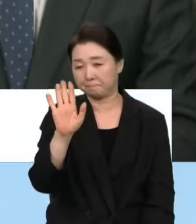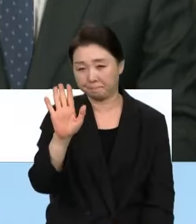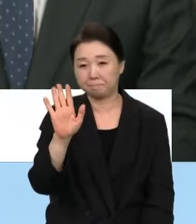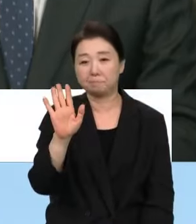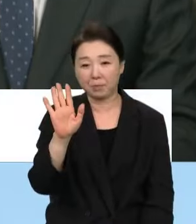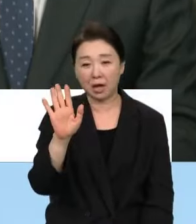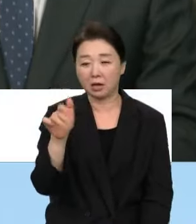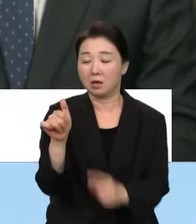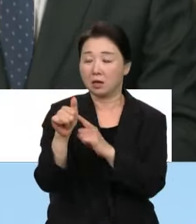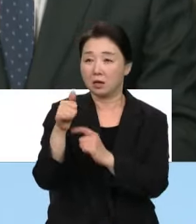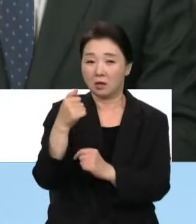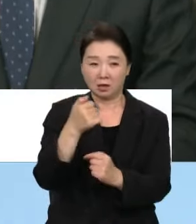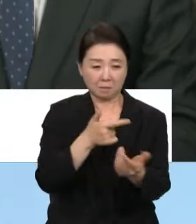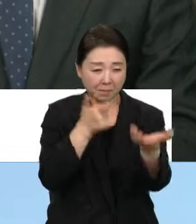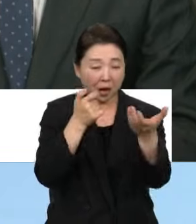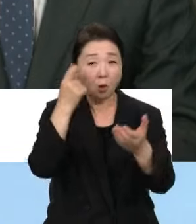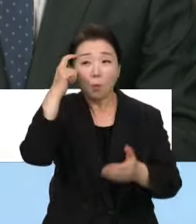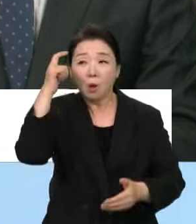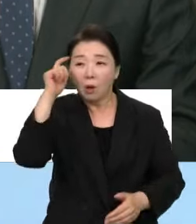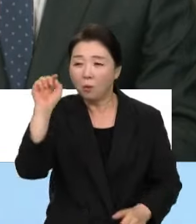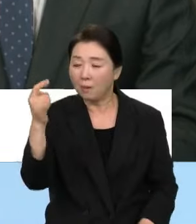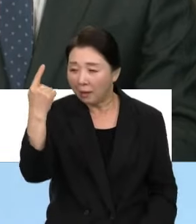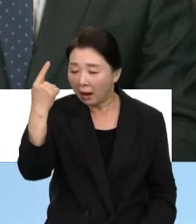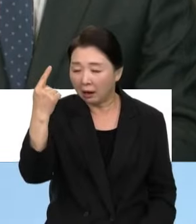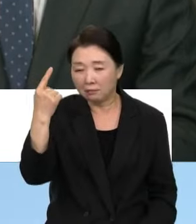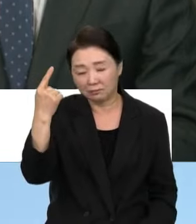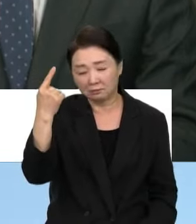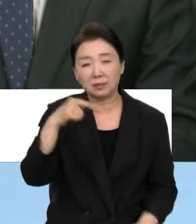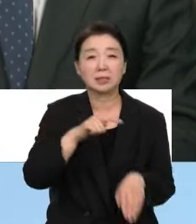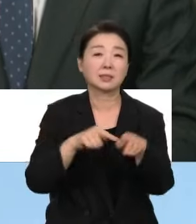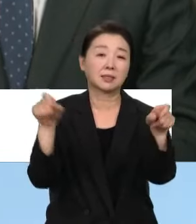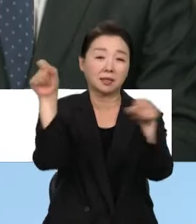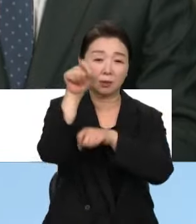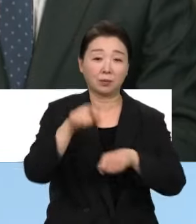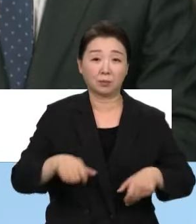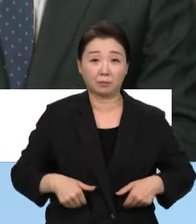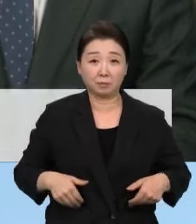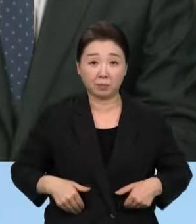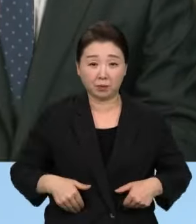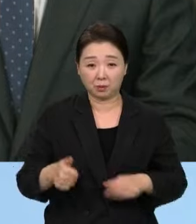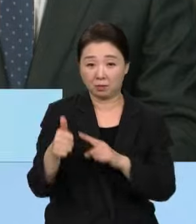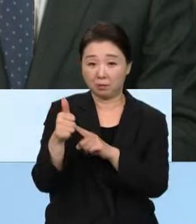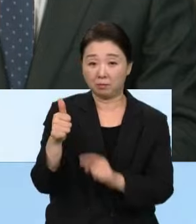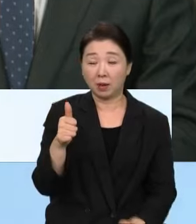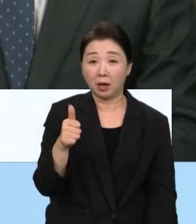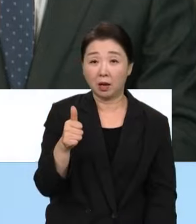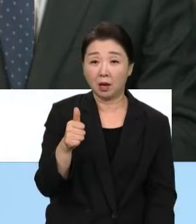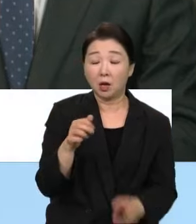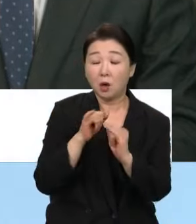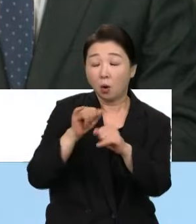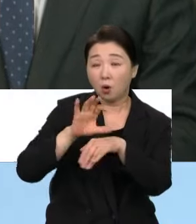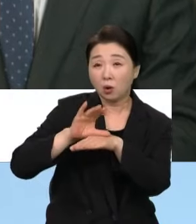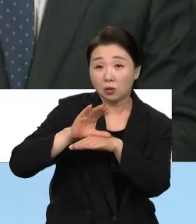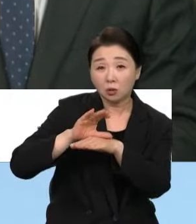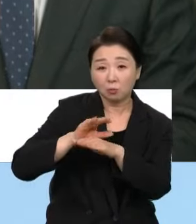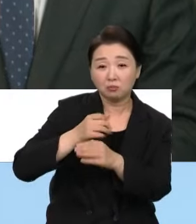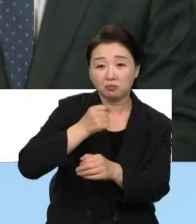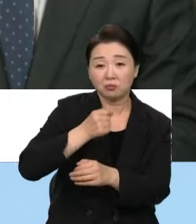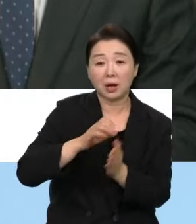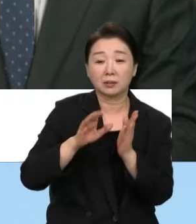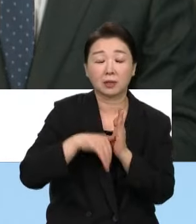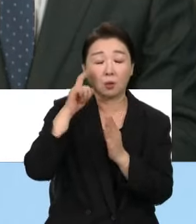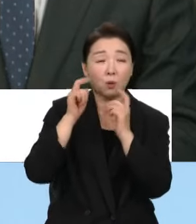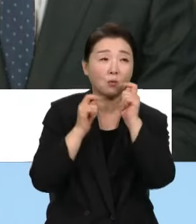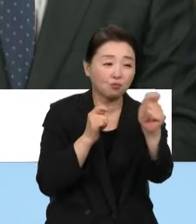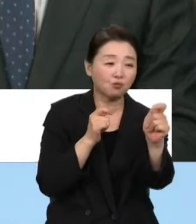있어 범행 동기를 파악하는데 다소 시간이 걸릴 것으로 보입니다 다만 자는 언론 인터뷰에 나설 정도로 우크라이나